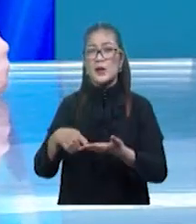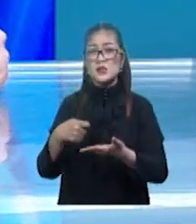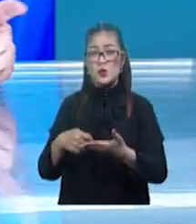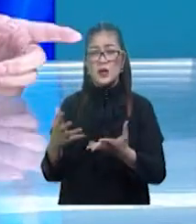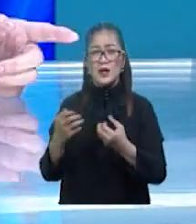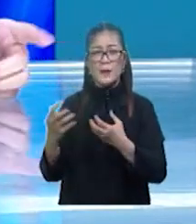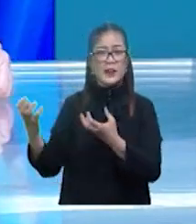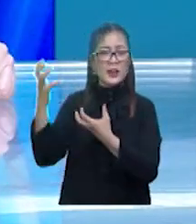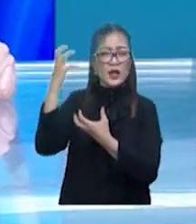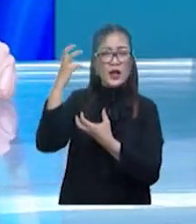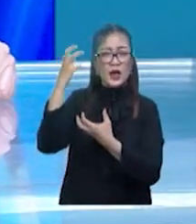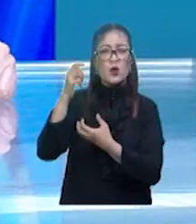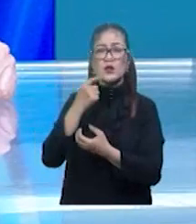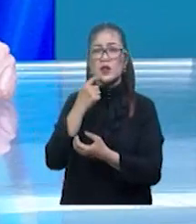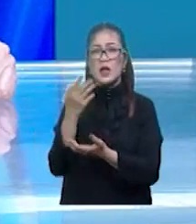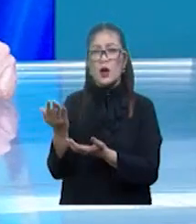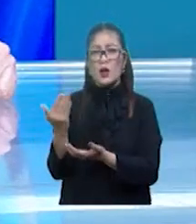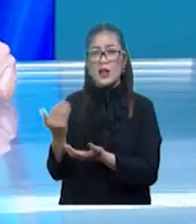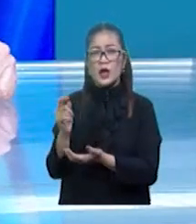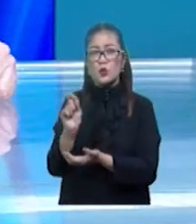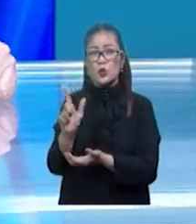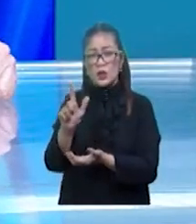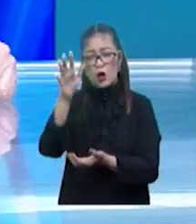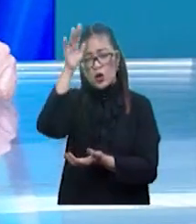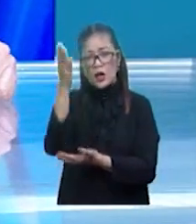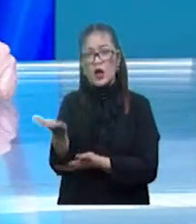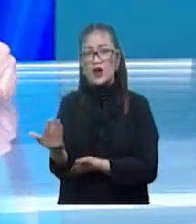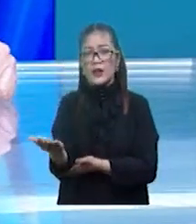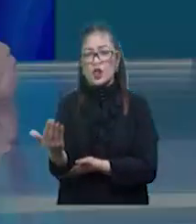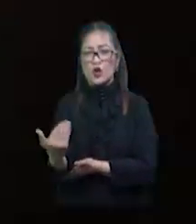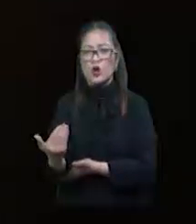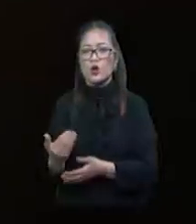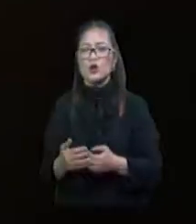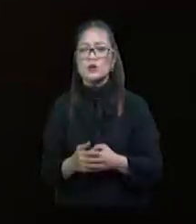kini mendapat teror dari para penagih hutang alias debt collector.